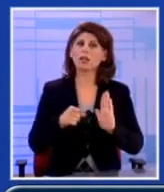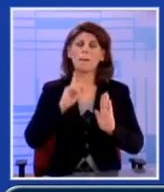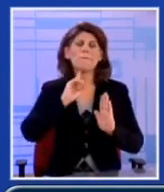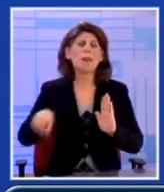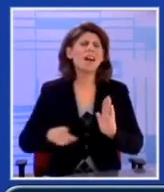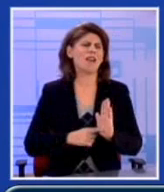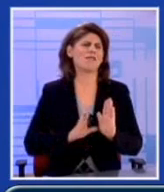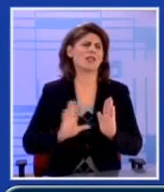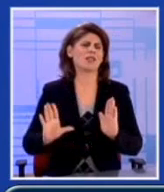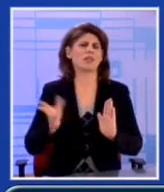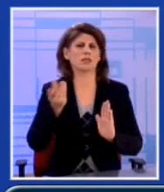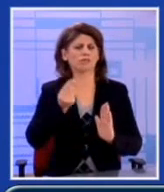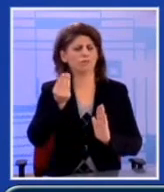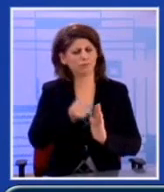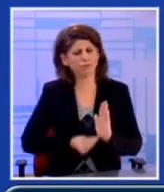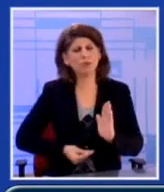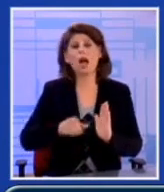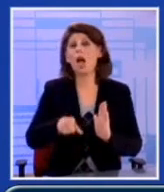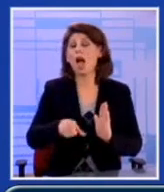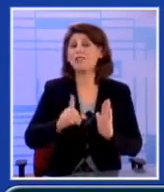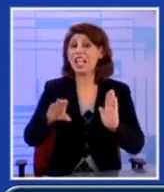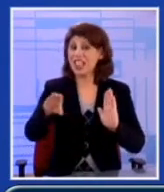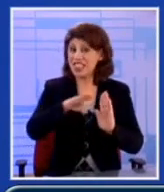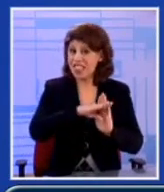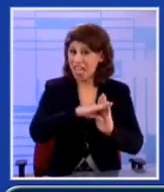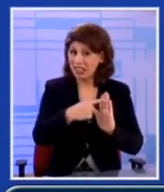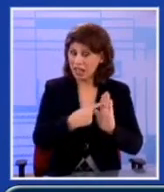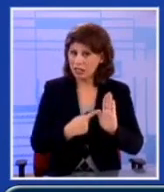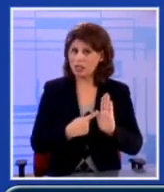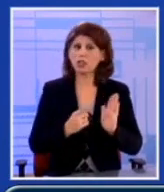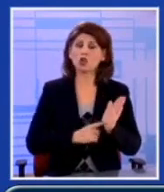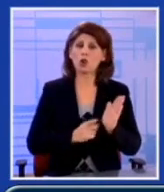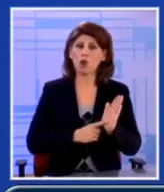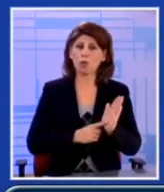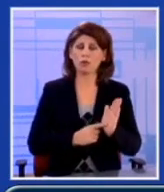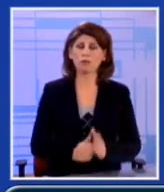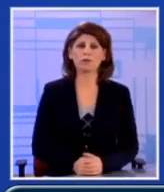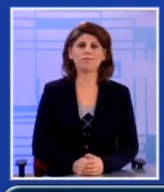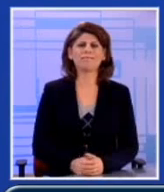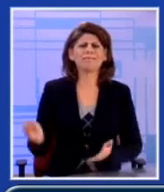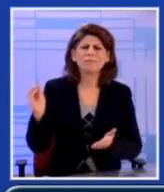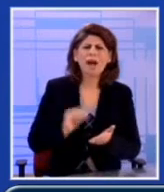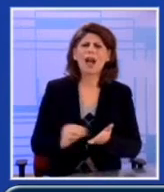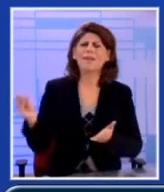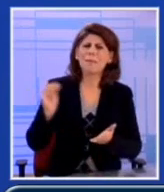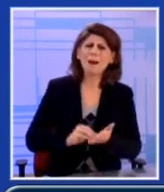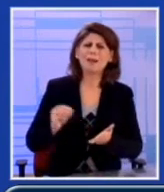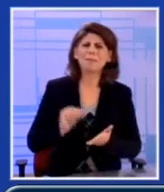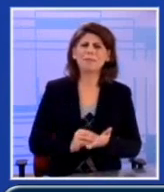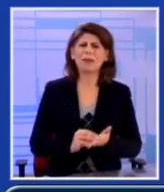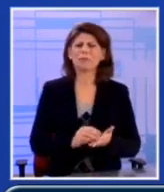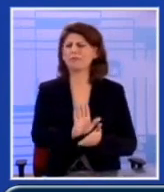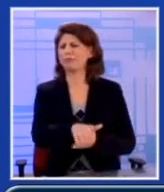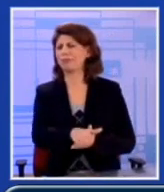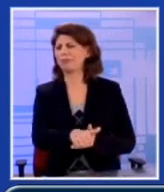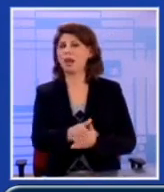παραβιαστεί κατάφορα, είναι μία διάταξη η οποία κατ' επανάληψη έχει περιφρονηθεί, είναι